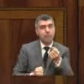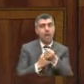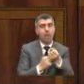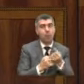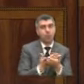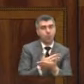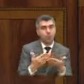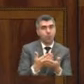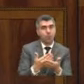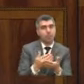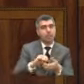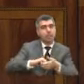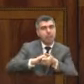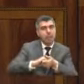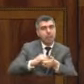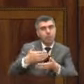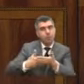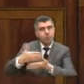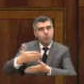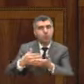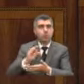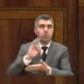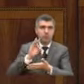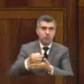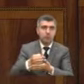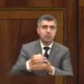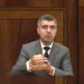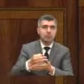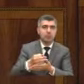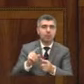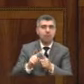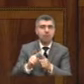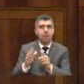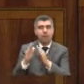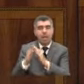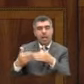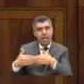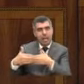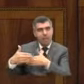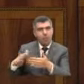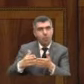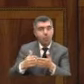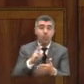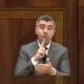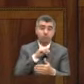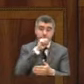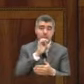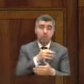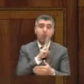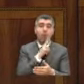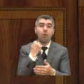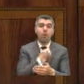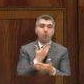الناس للتضامن الاجتماعي، الجيران بيناتهم والمؤسسات بيناتها، ولكن بغينا الحكومه